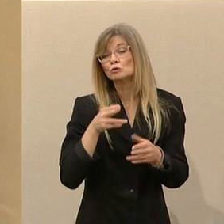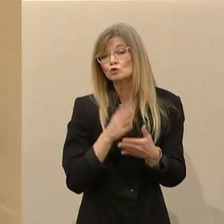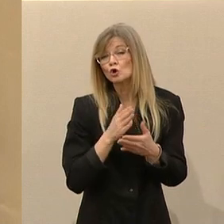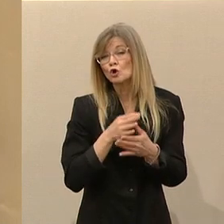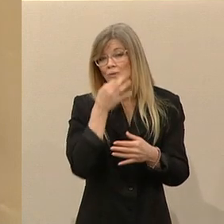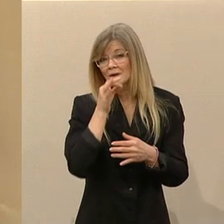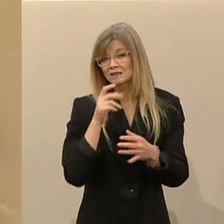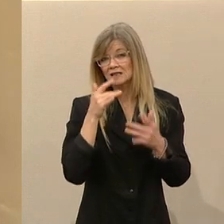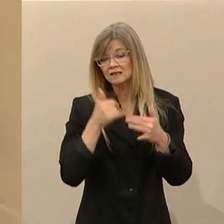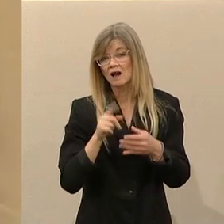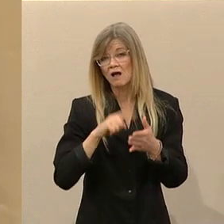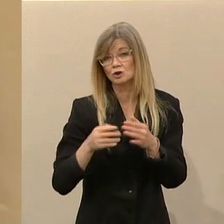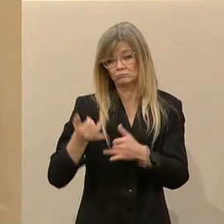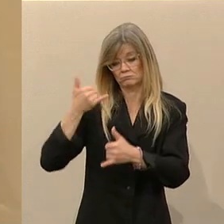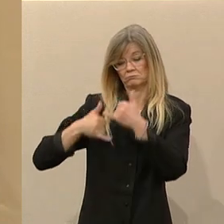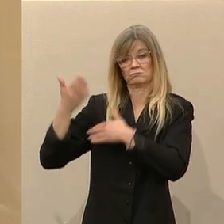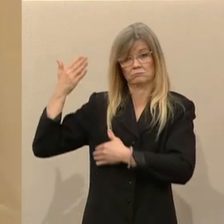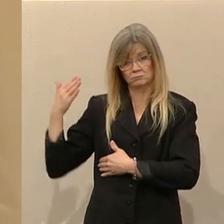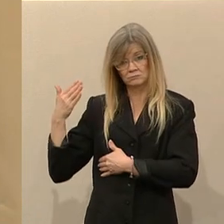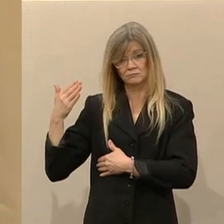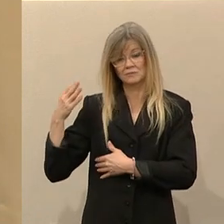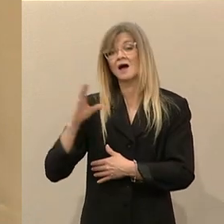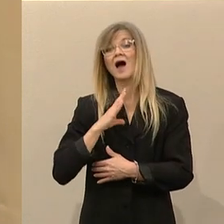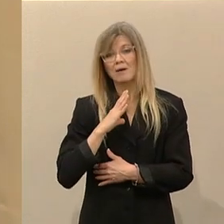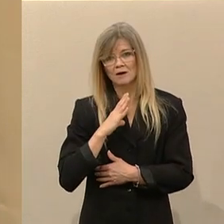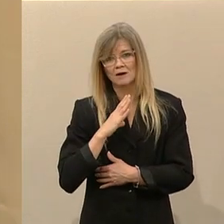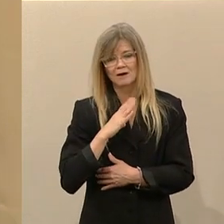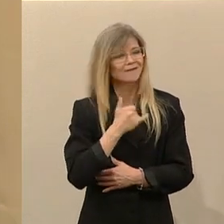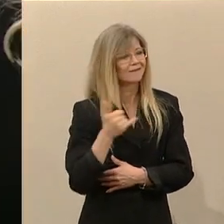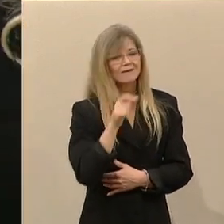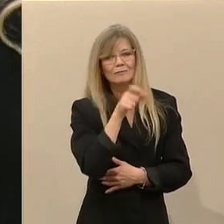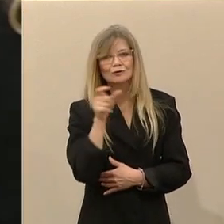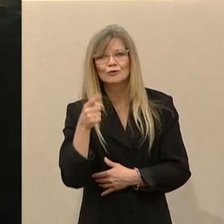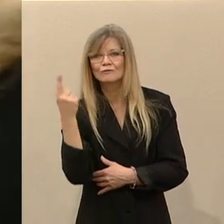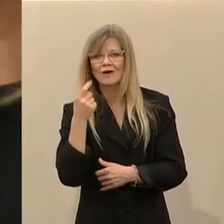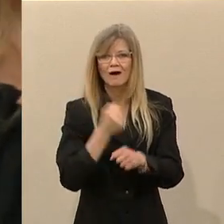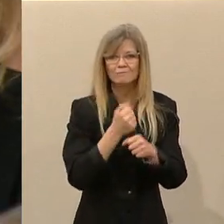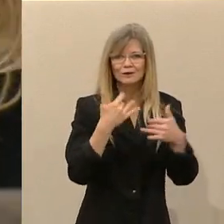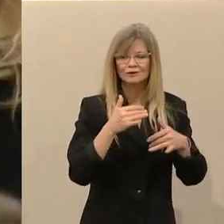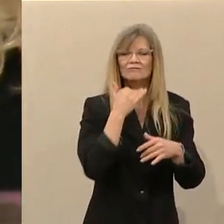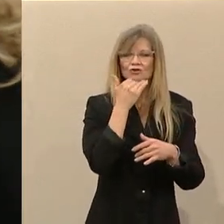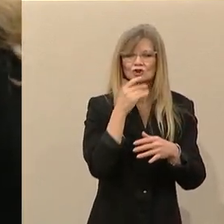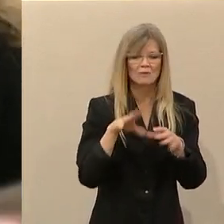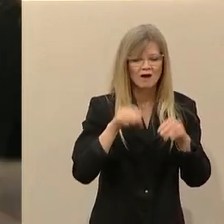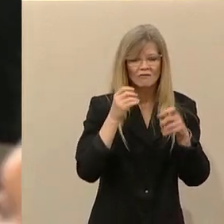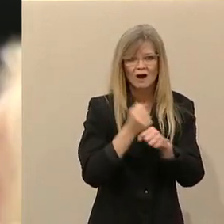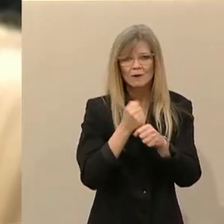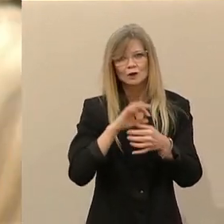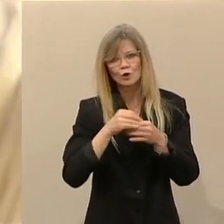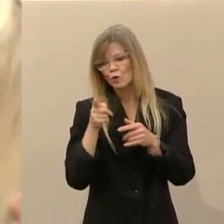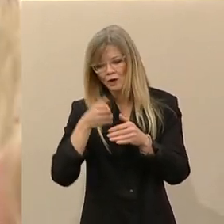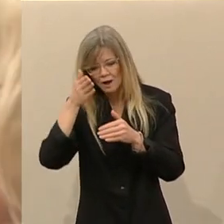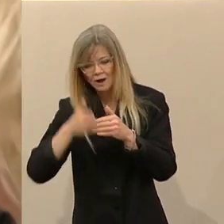Arbeitslose, und zwar egal, ob er am Beginn seiner Berufskarriere oder an ihrem Ende steht, ist einer zu viel.